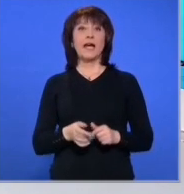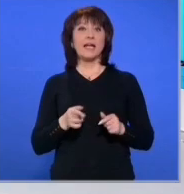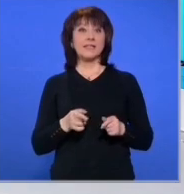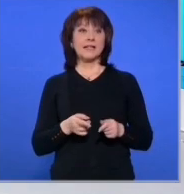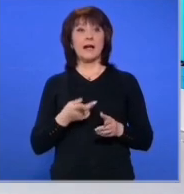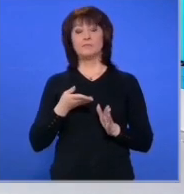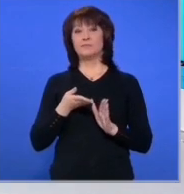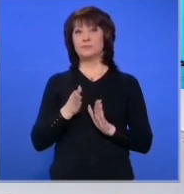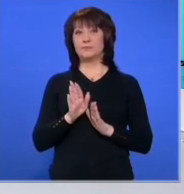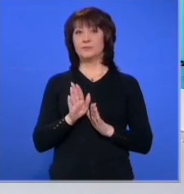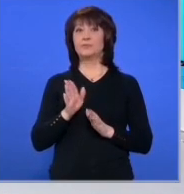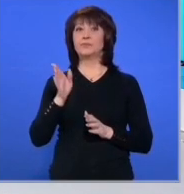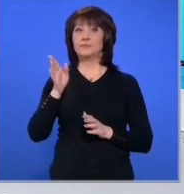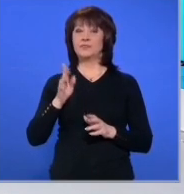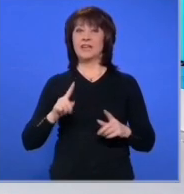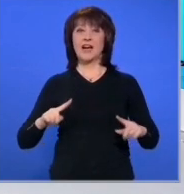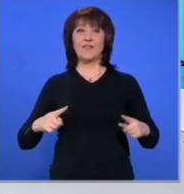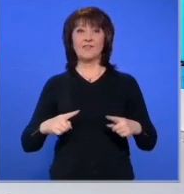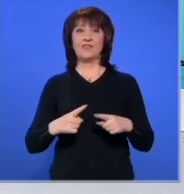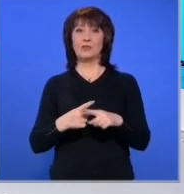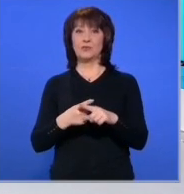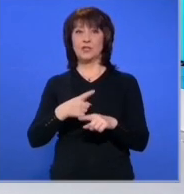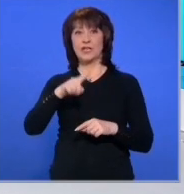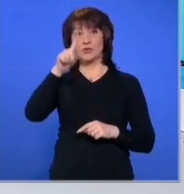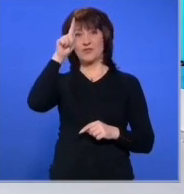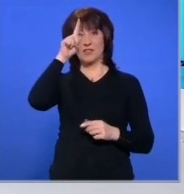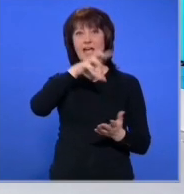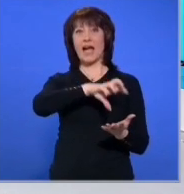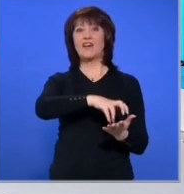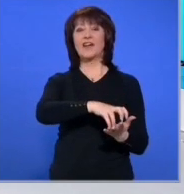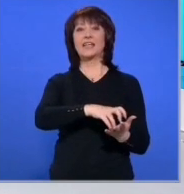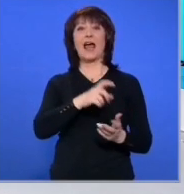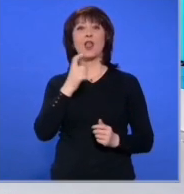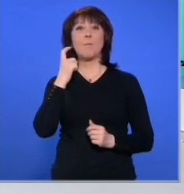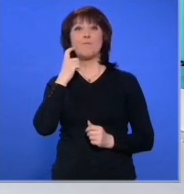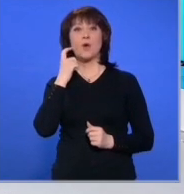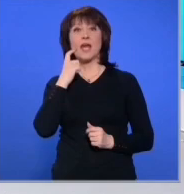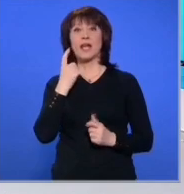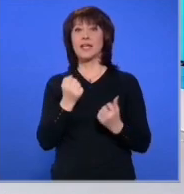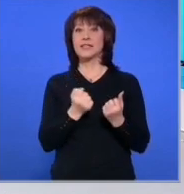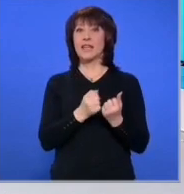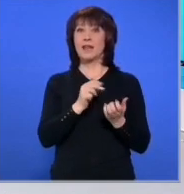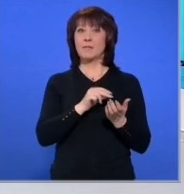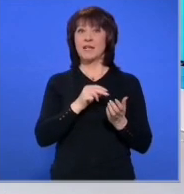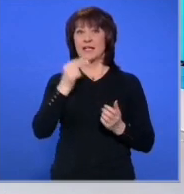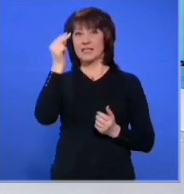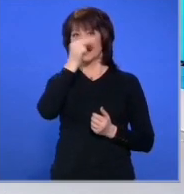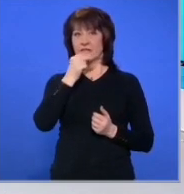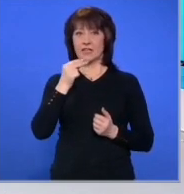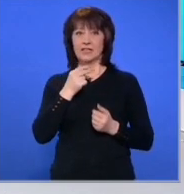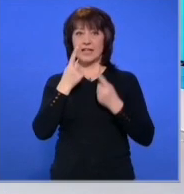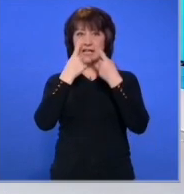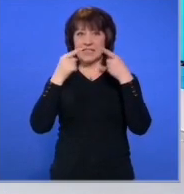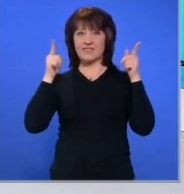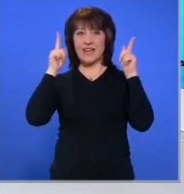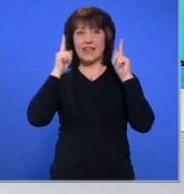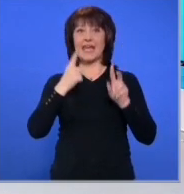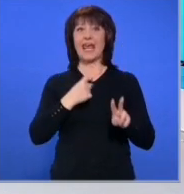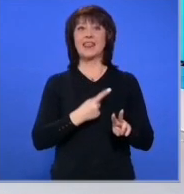се отправяме към подножието на Витоша и Софийския квартал Бояна, където се намира църквата Свети Свети Никола